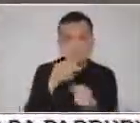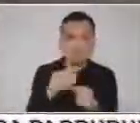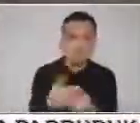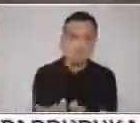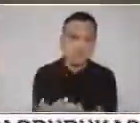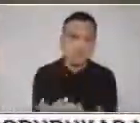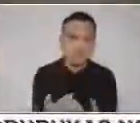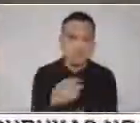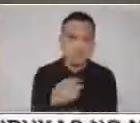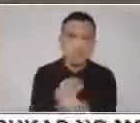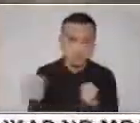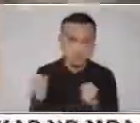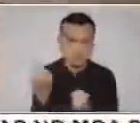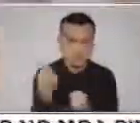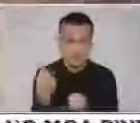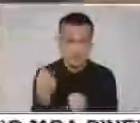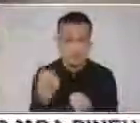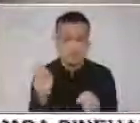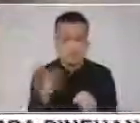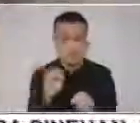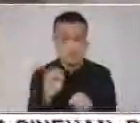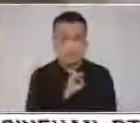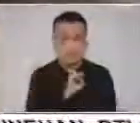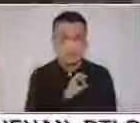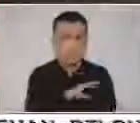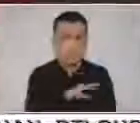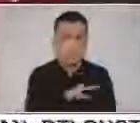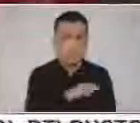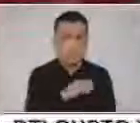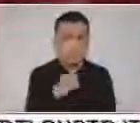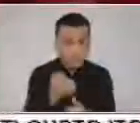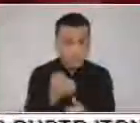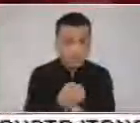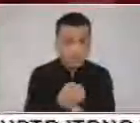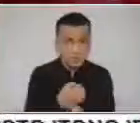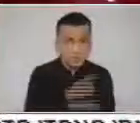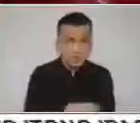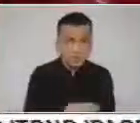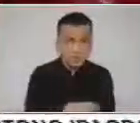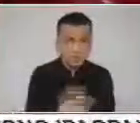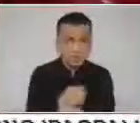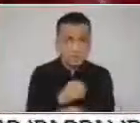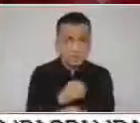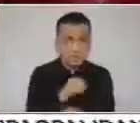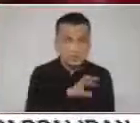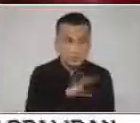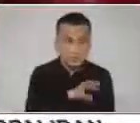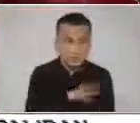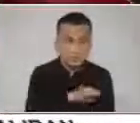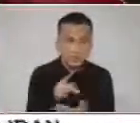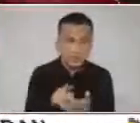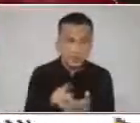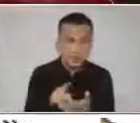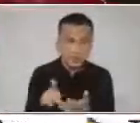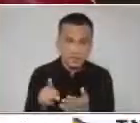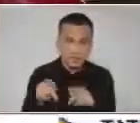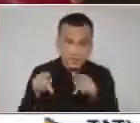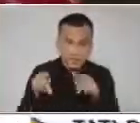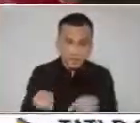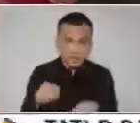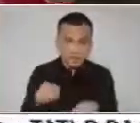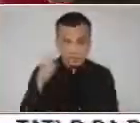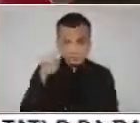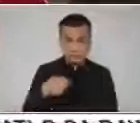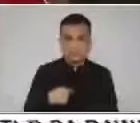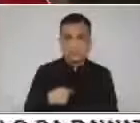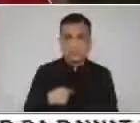pesos ang presyo ng ating sibuyas. Dayan, ang panrekado natin sa manok at baboy 140 pesos ang